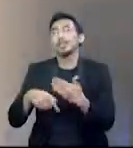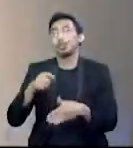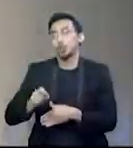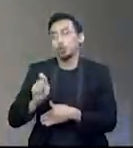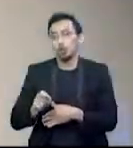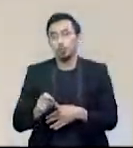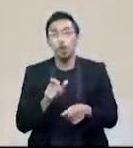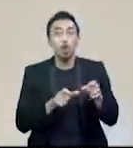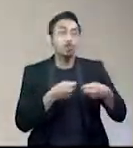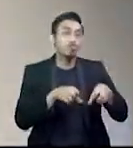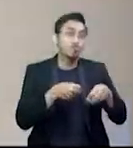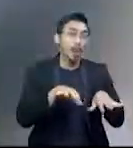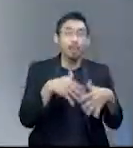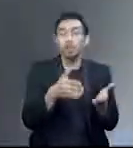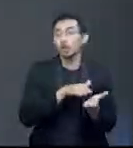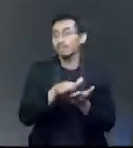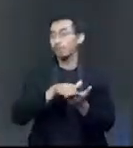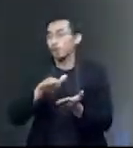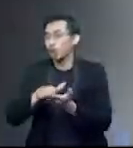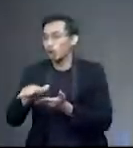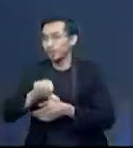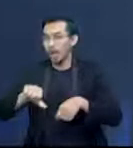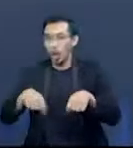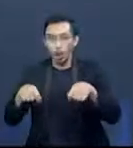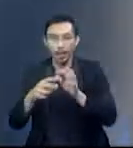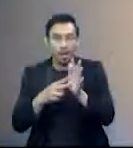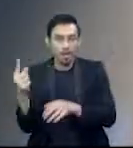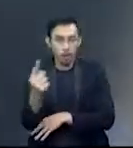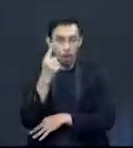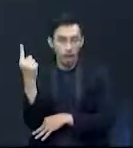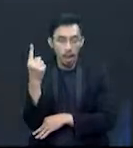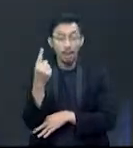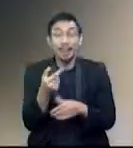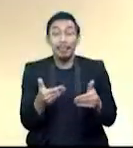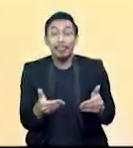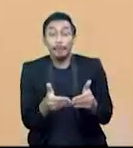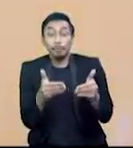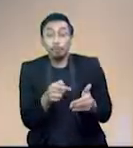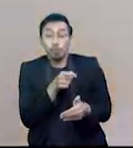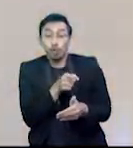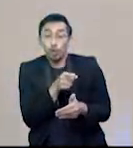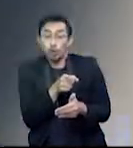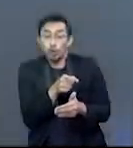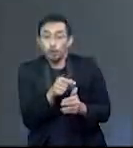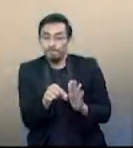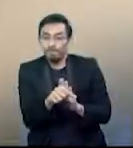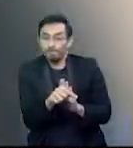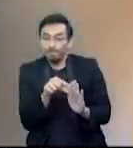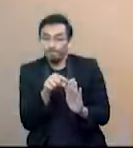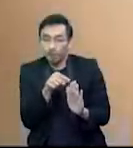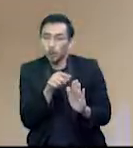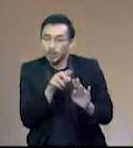distribusi minyak goreng nasional melalui temuan tersebut status menegakkan hukum telah ditingkatkan ke tahap penyelidikan